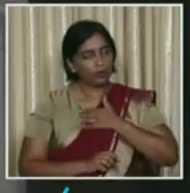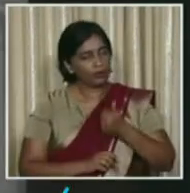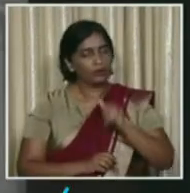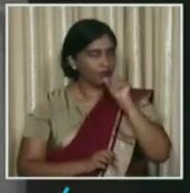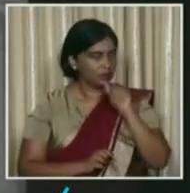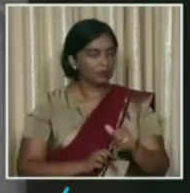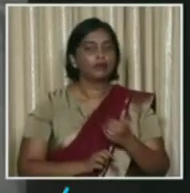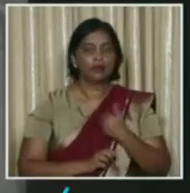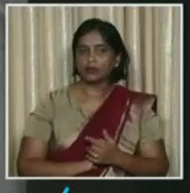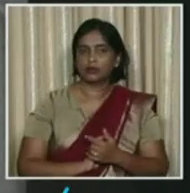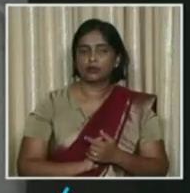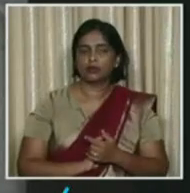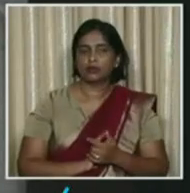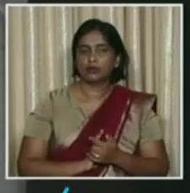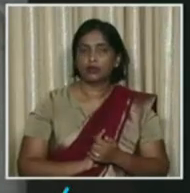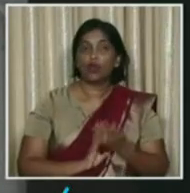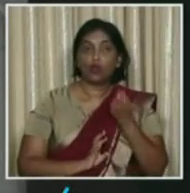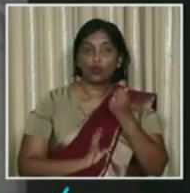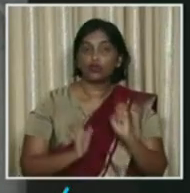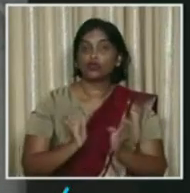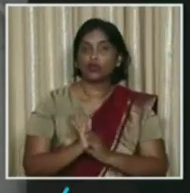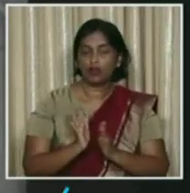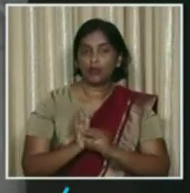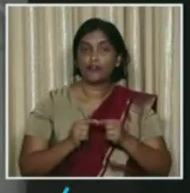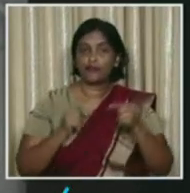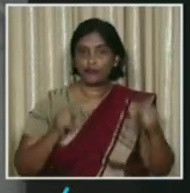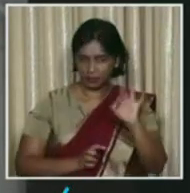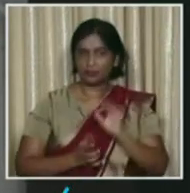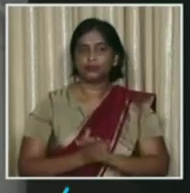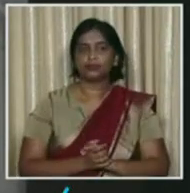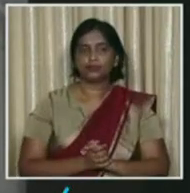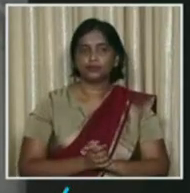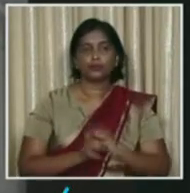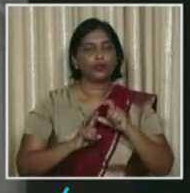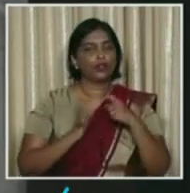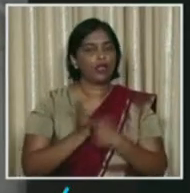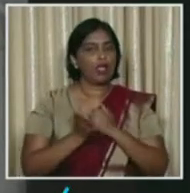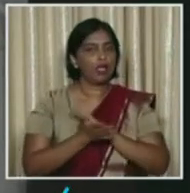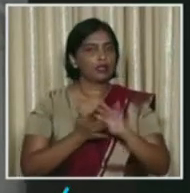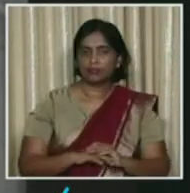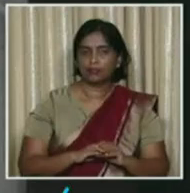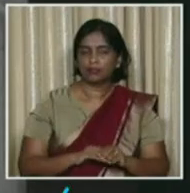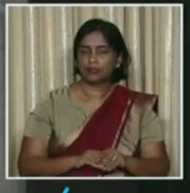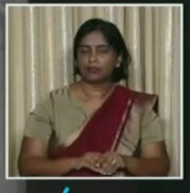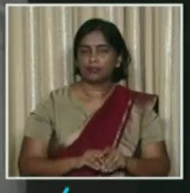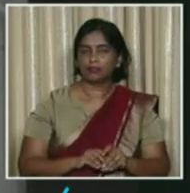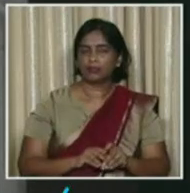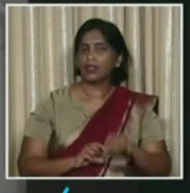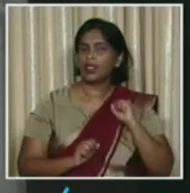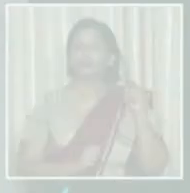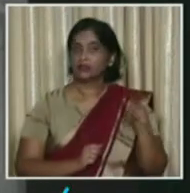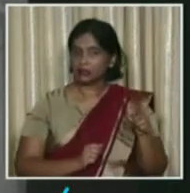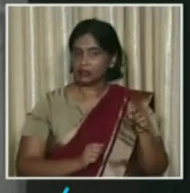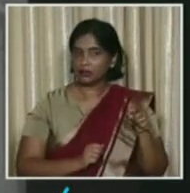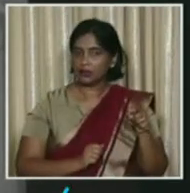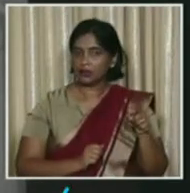කිරීම. අපි යෝජනා කරා මුදල් කමිටුවේ විපක්ෂයේ නියෝජිතය හැටියට ආචාර්ය හර්ෂද සිල්වා මැතිතුමා. ඇයි රජයට